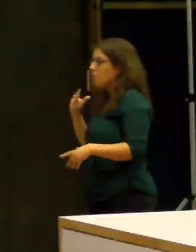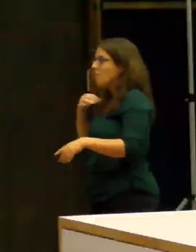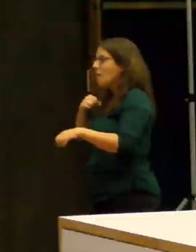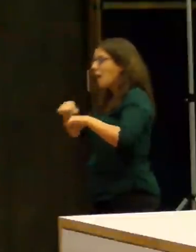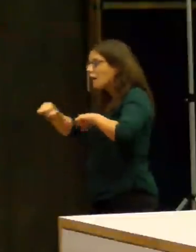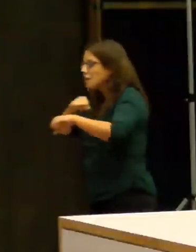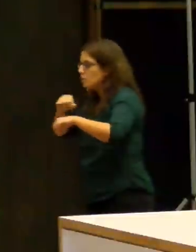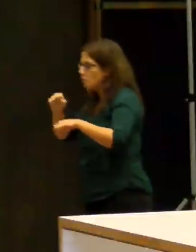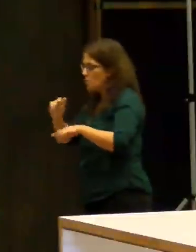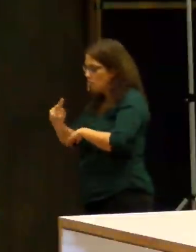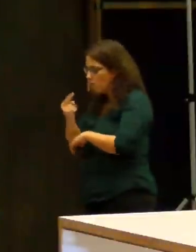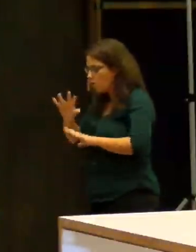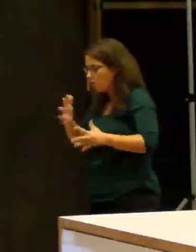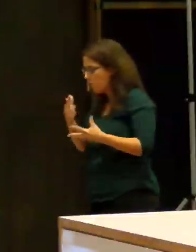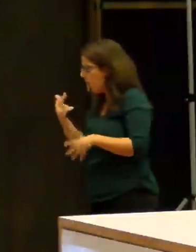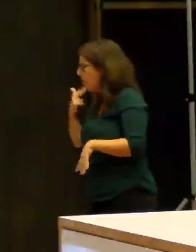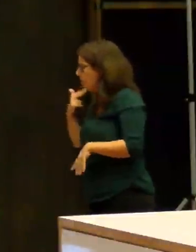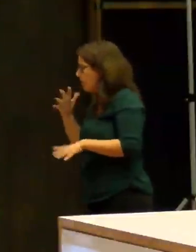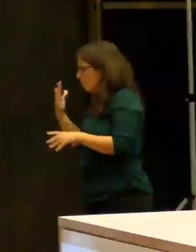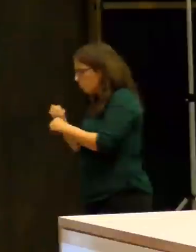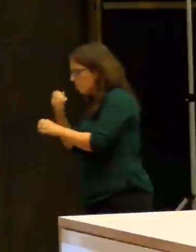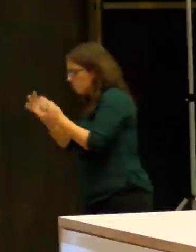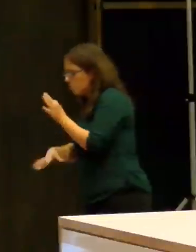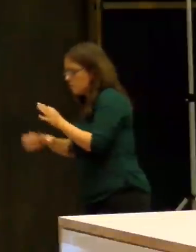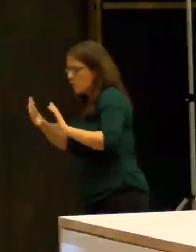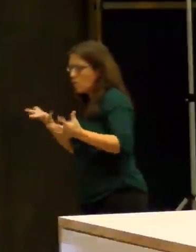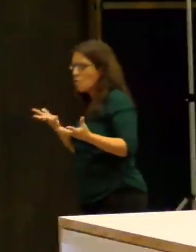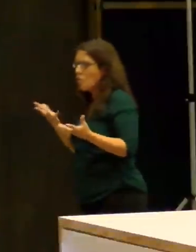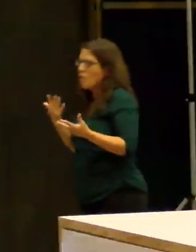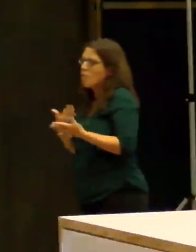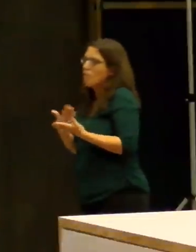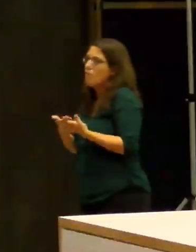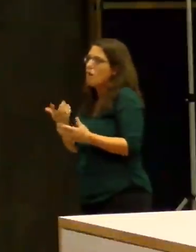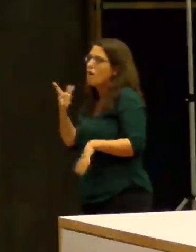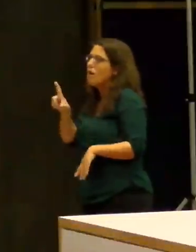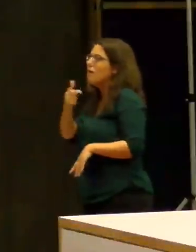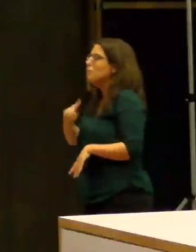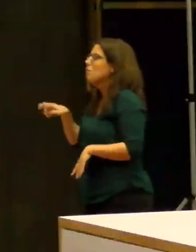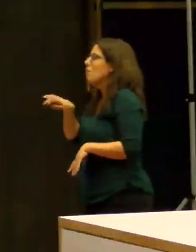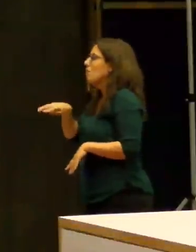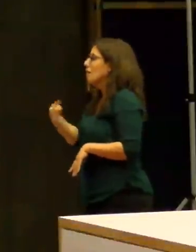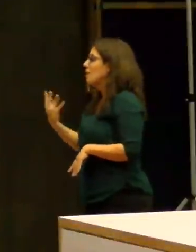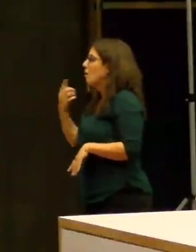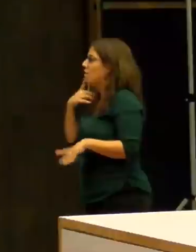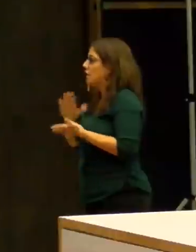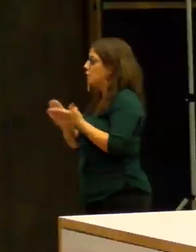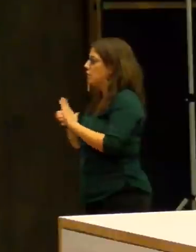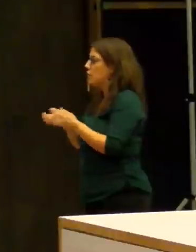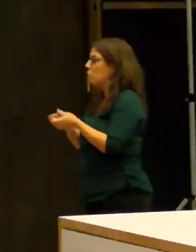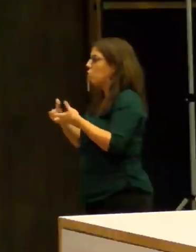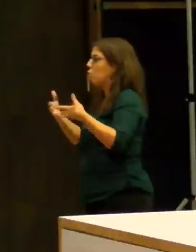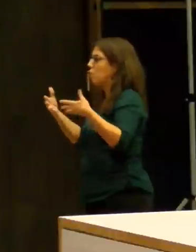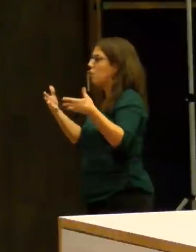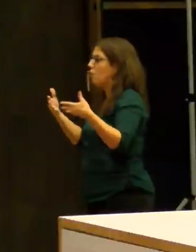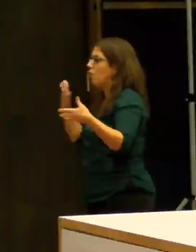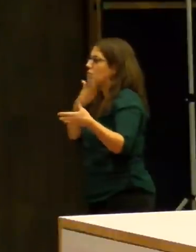essayer toujours de trouver le moyen le plus efficace de les faire. Et voilà, L214, c'est une association qui grandit aujourd'hui. Et tant mieux, parce